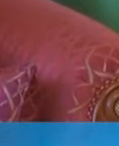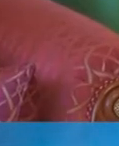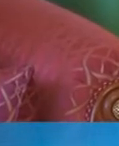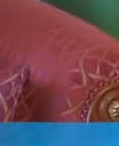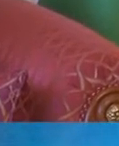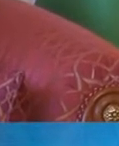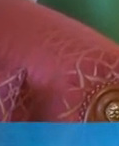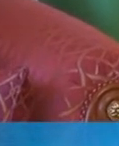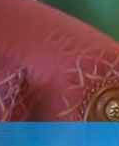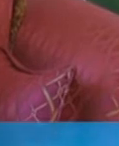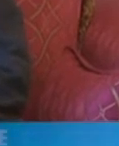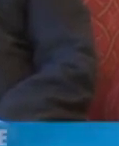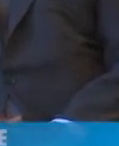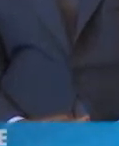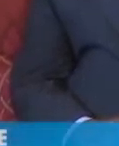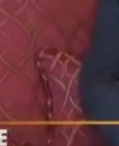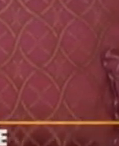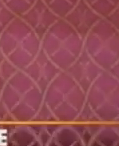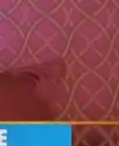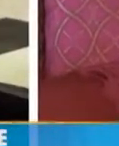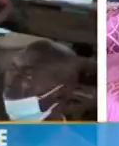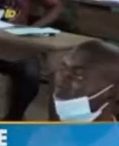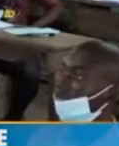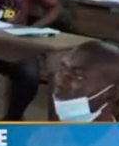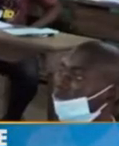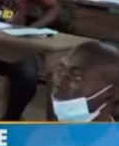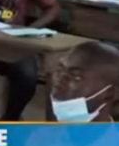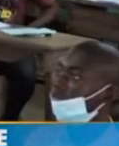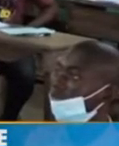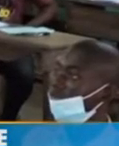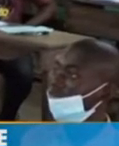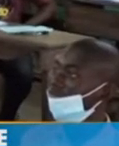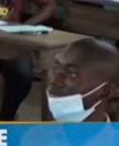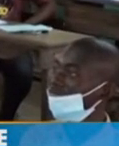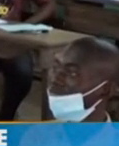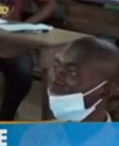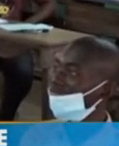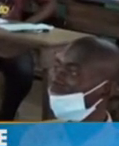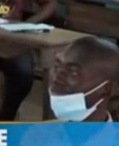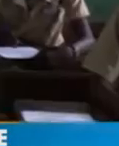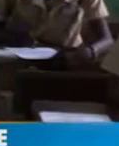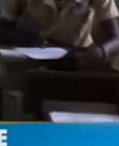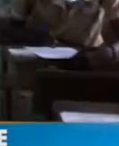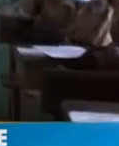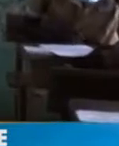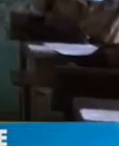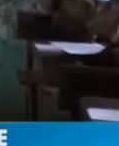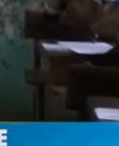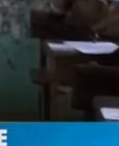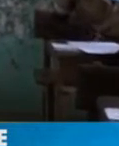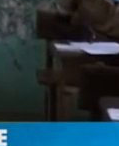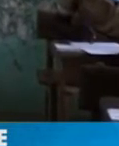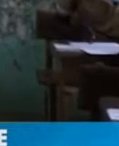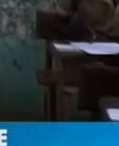des entretiens, la lutte contre le terrorisme. Toujours en Côte d'Ivoire, la reprise demain, mercredi